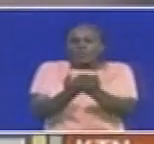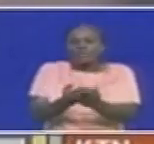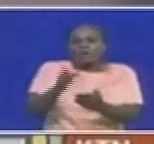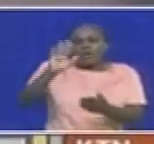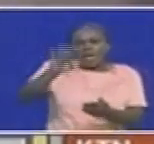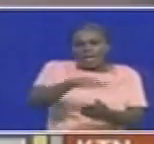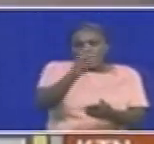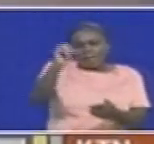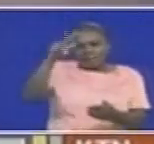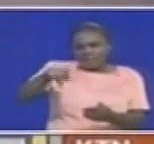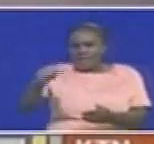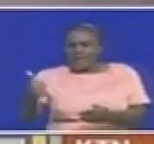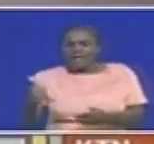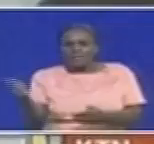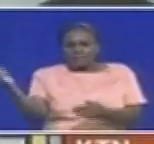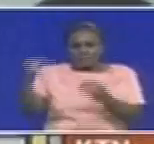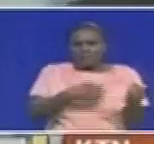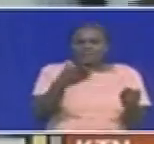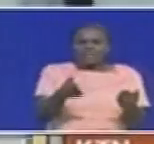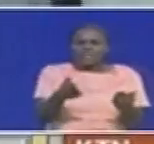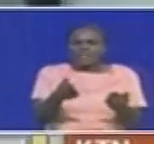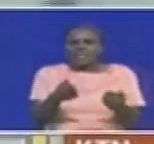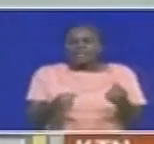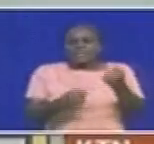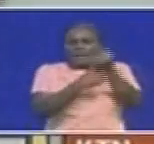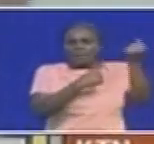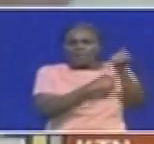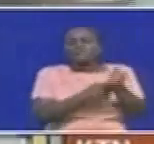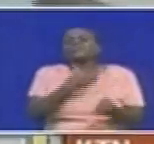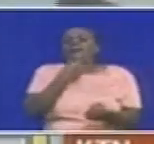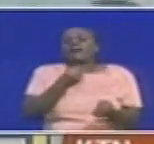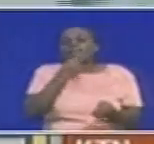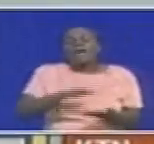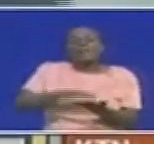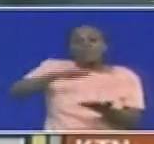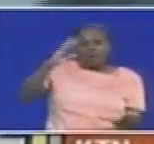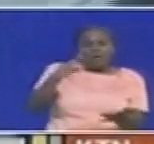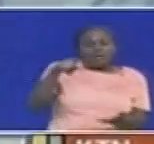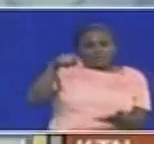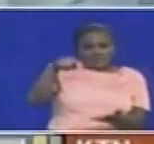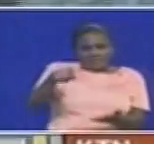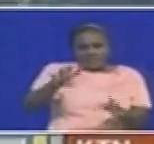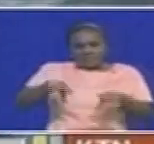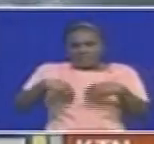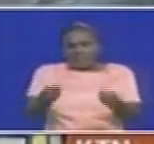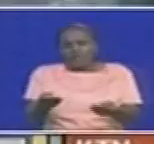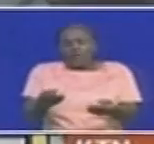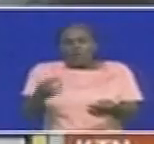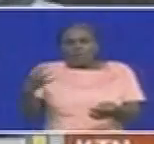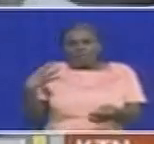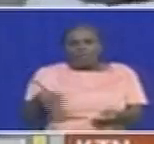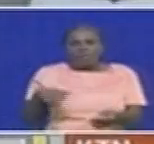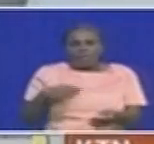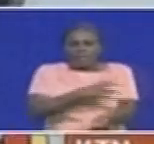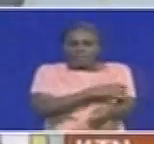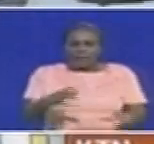Oljororok John Waiganjo yameonekana kuegemea upande wa wanaume zaidi ya mswada wenyewe ulionekana kumpa mwanamke nguvu zaidi.